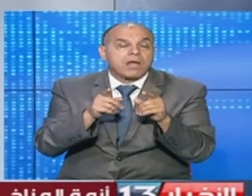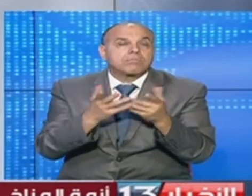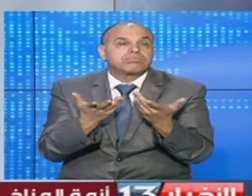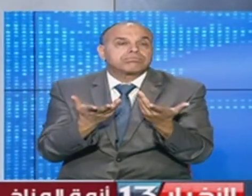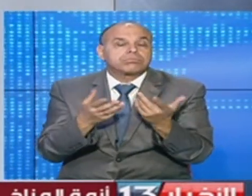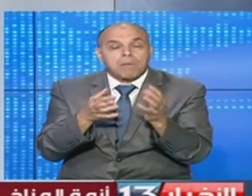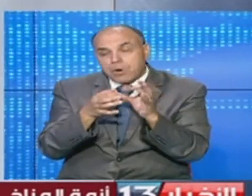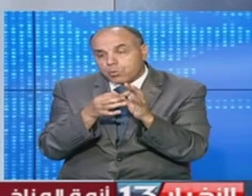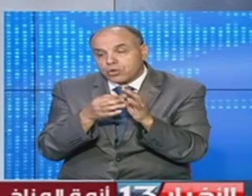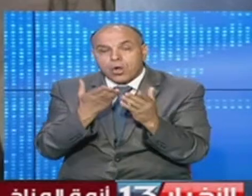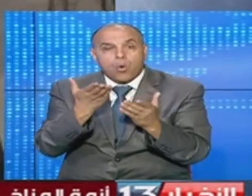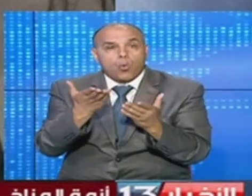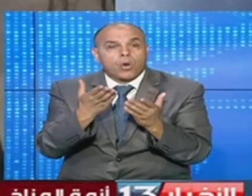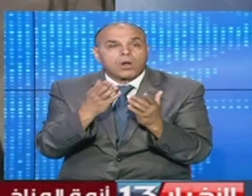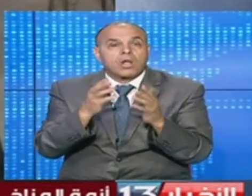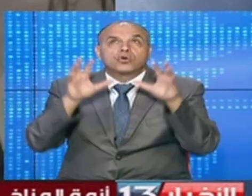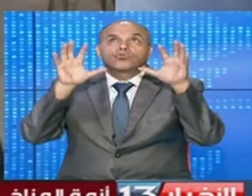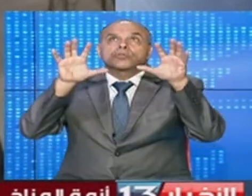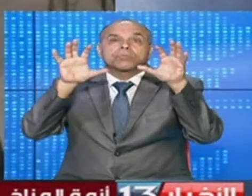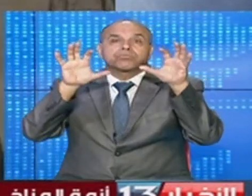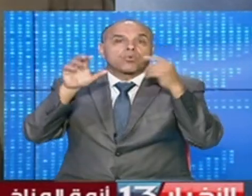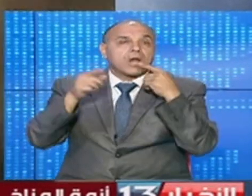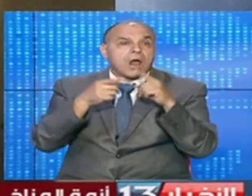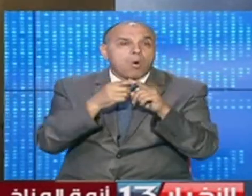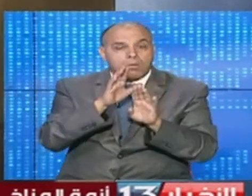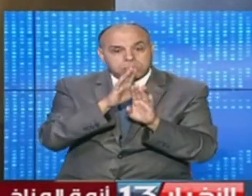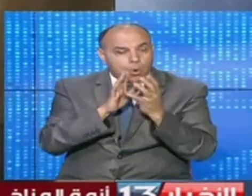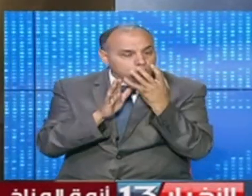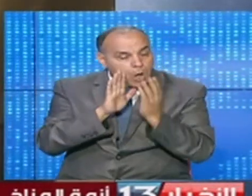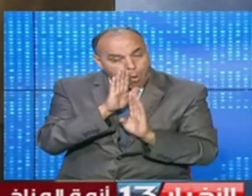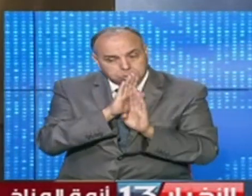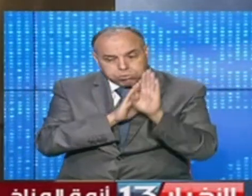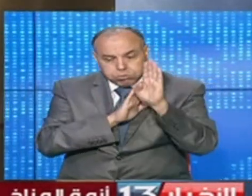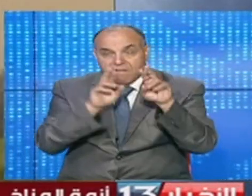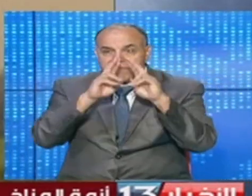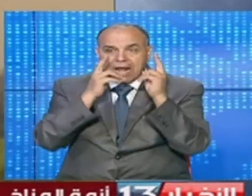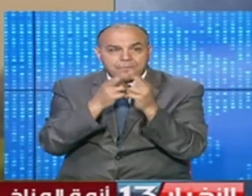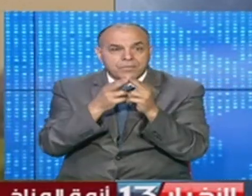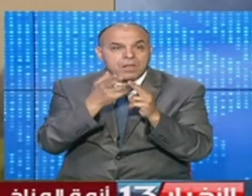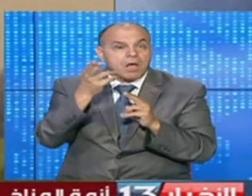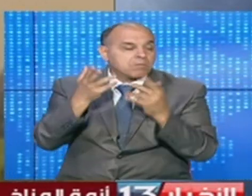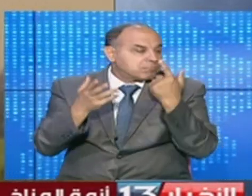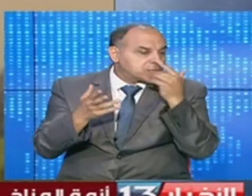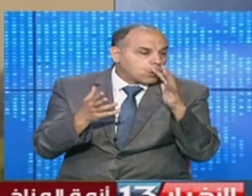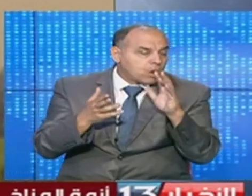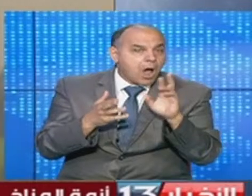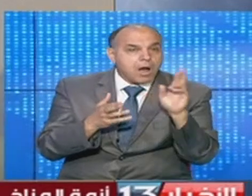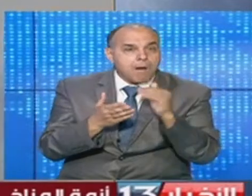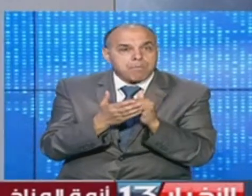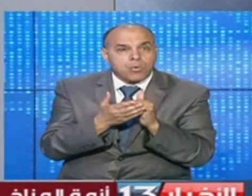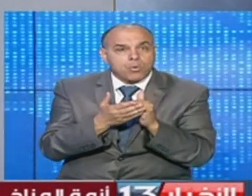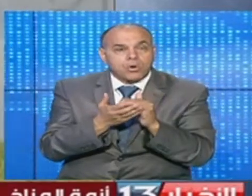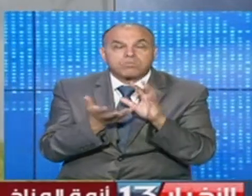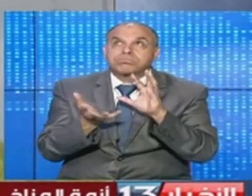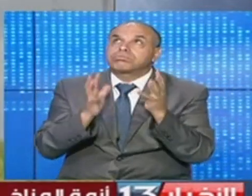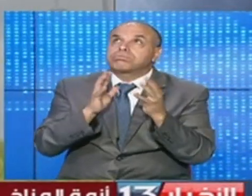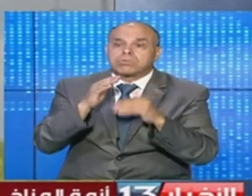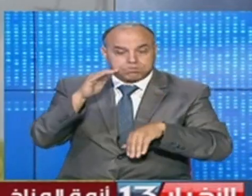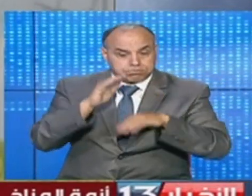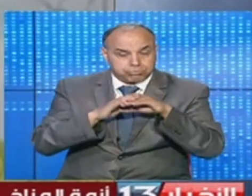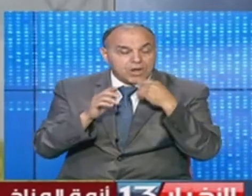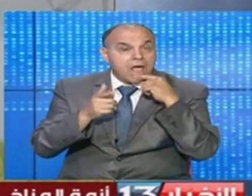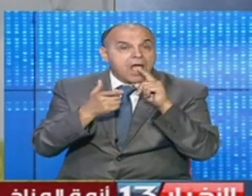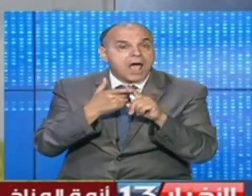المرتبطه بعواقب الاحتباس الحراري وارتفاع درجات الحراره في العالم توقع التقرير ان الظواهر المناخيه القصوى